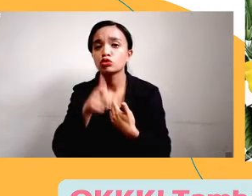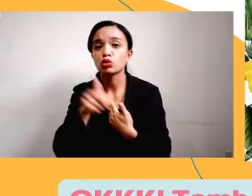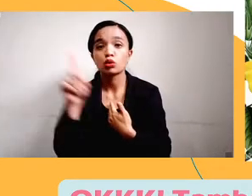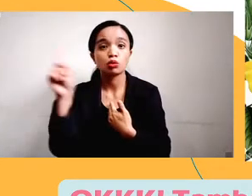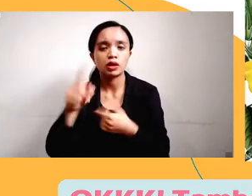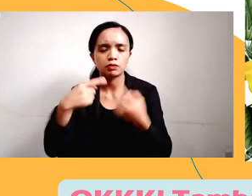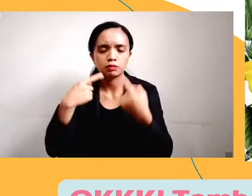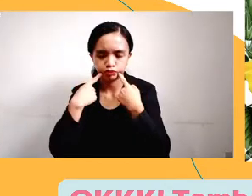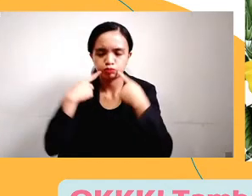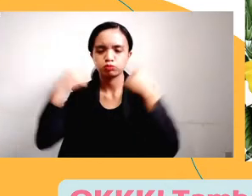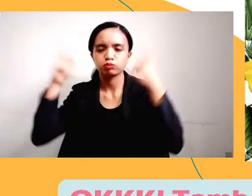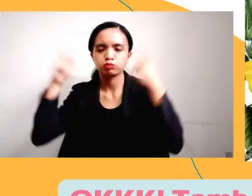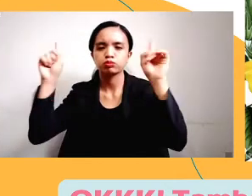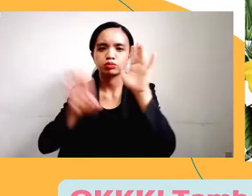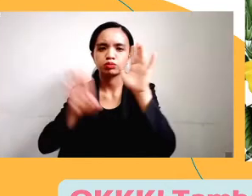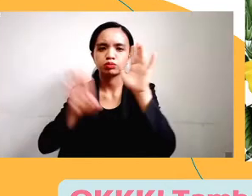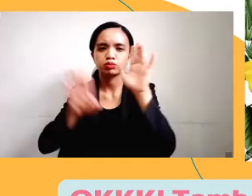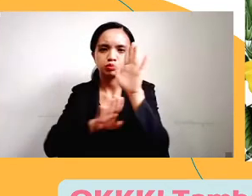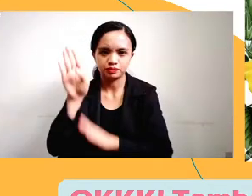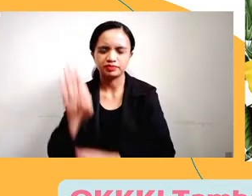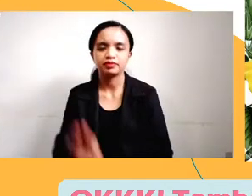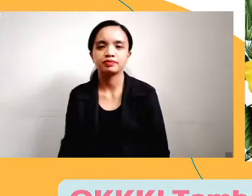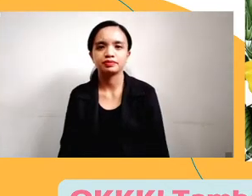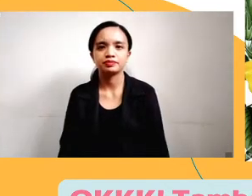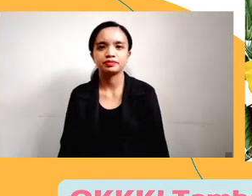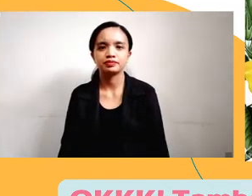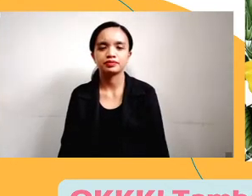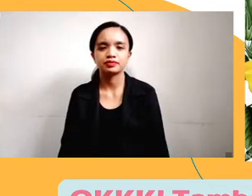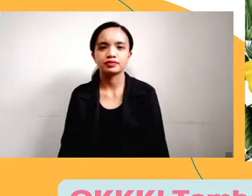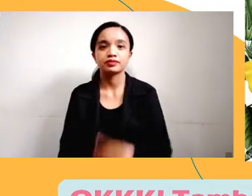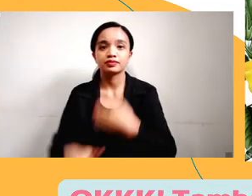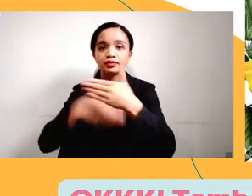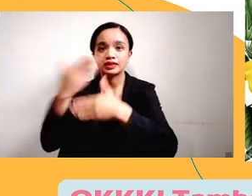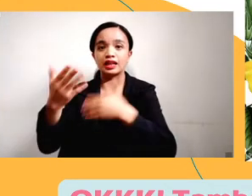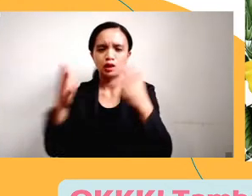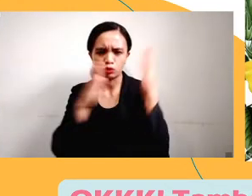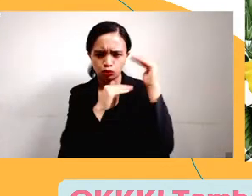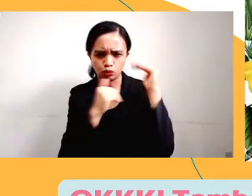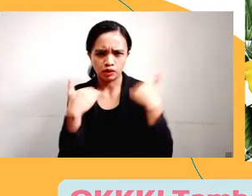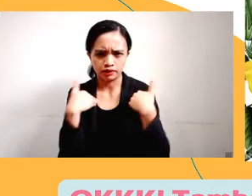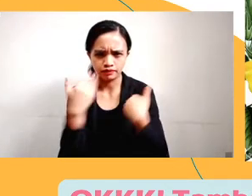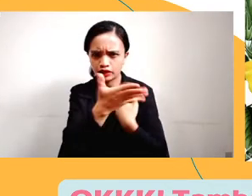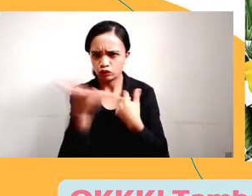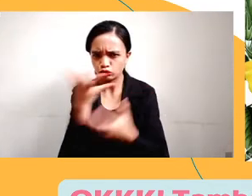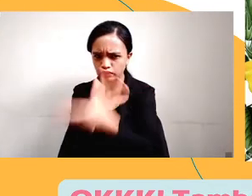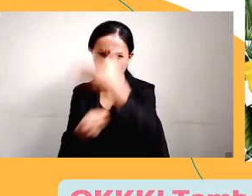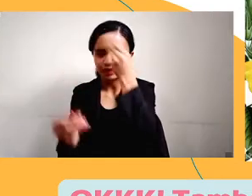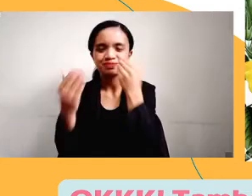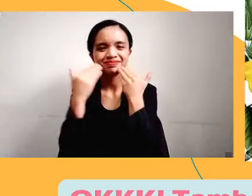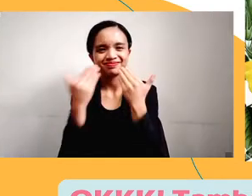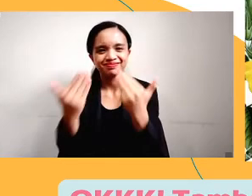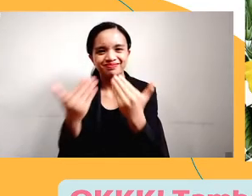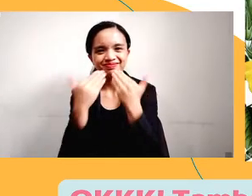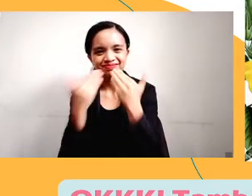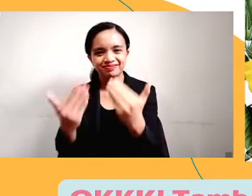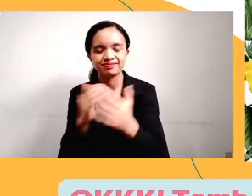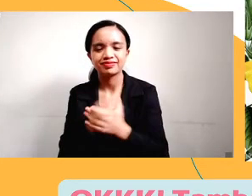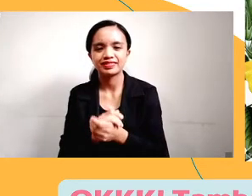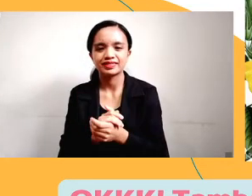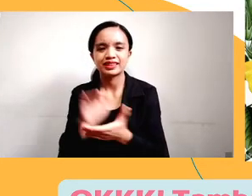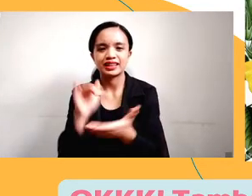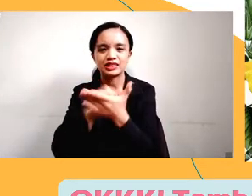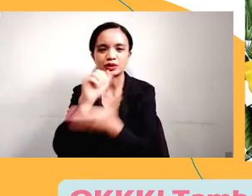at pag-unlad. So sana may natutunan kayo ngayong hapon. Maraming salamat. Yun po, Kuya Sig.